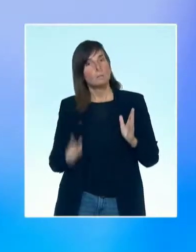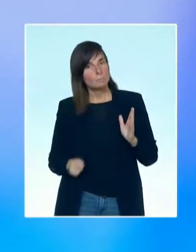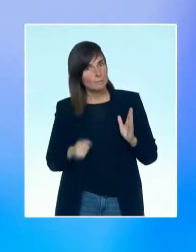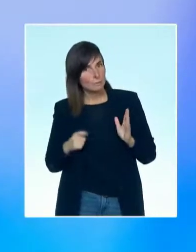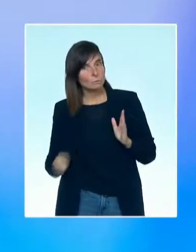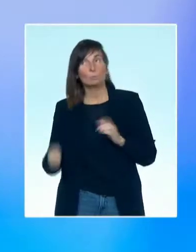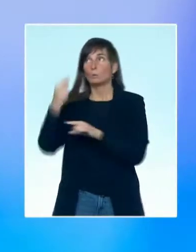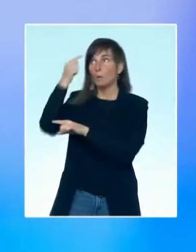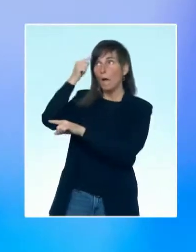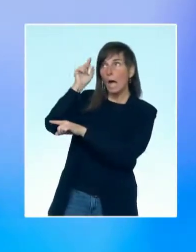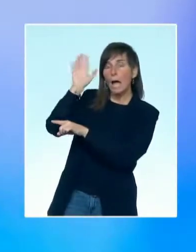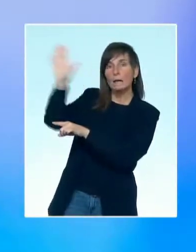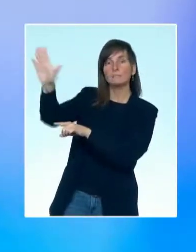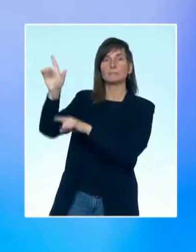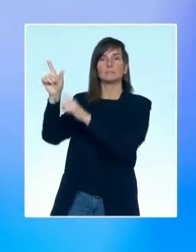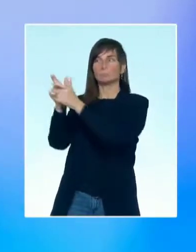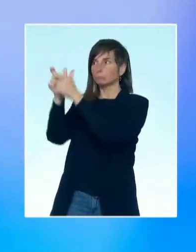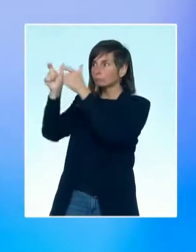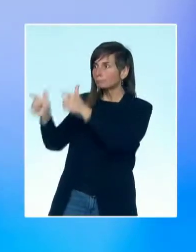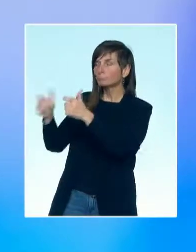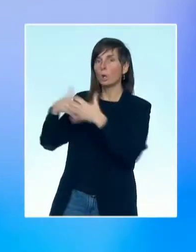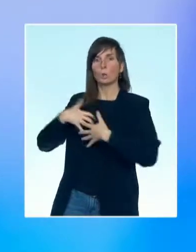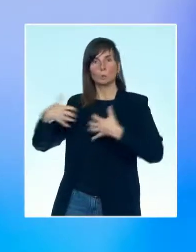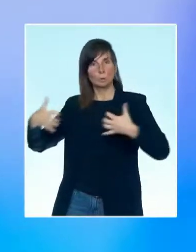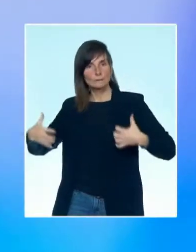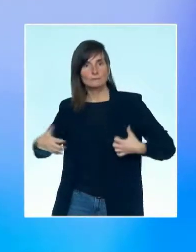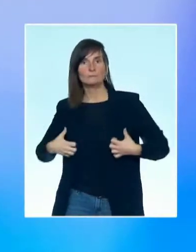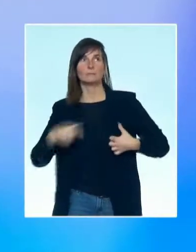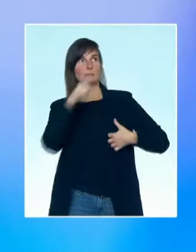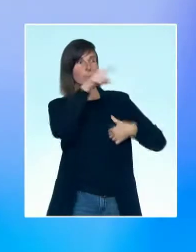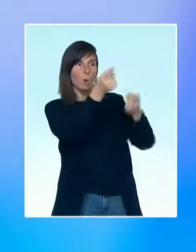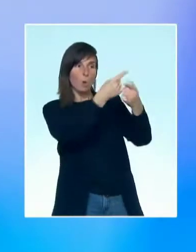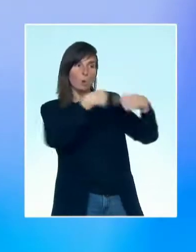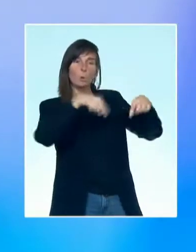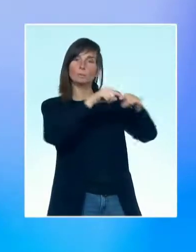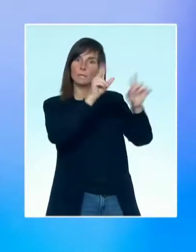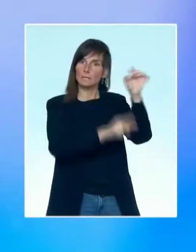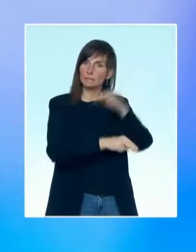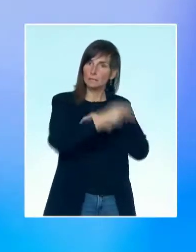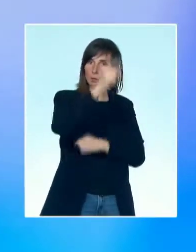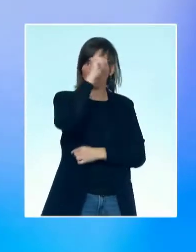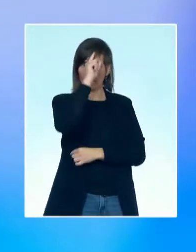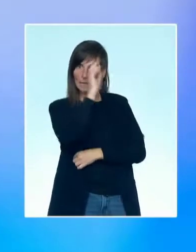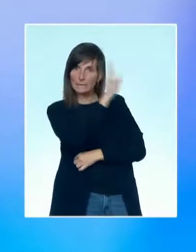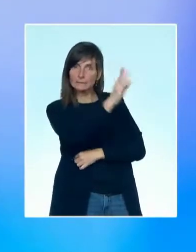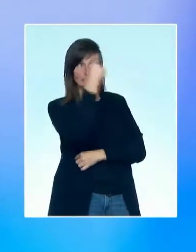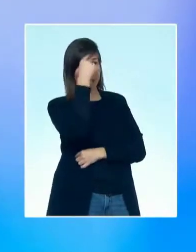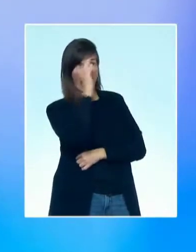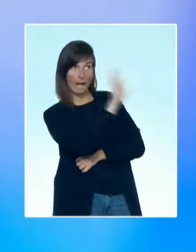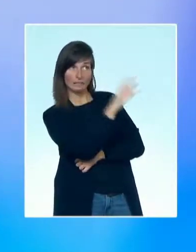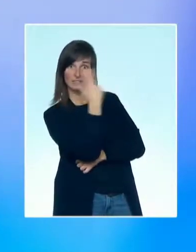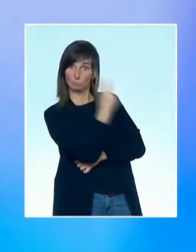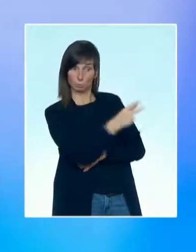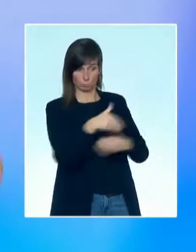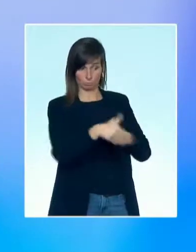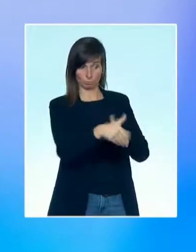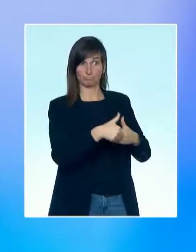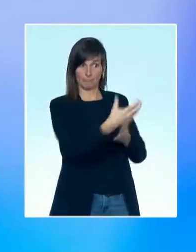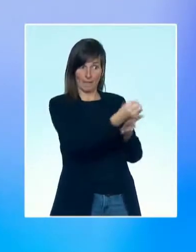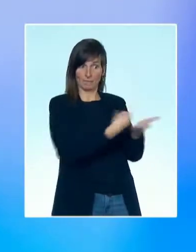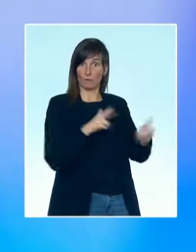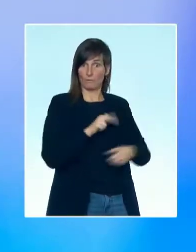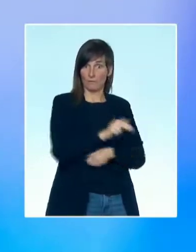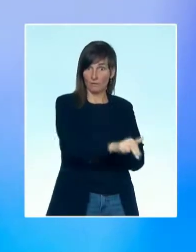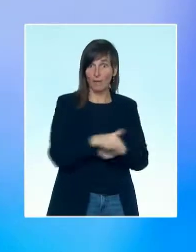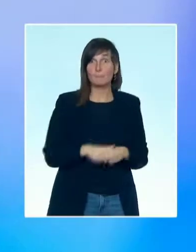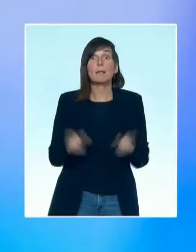instances scientifiques et du Conseil national d'éthique que nous attendons dans les prochaines semaines, c'est comme ça que vous le résumez. Pouvoir